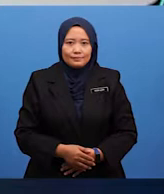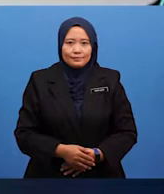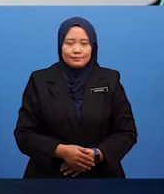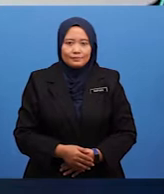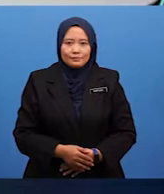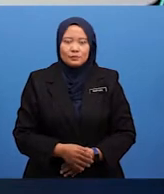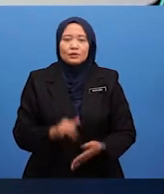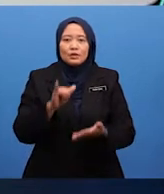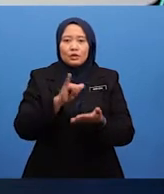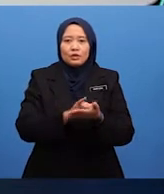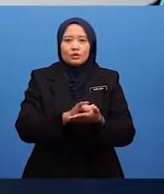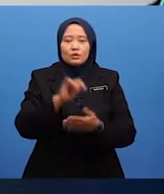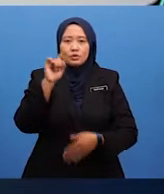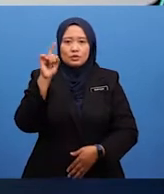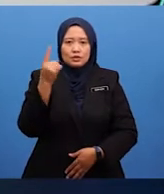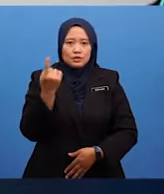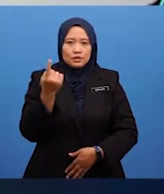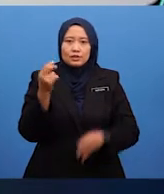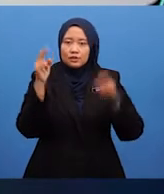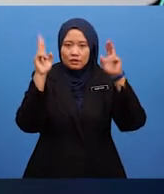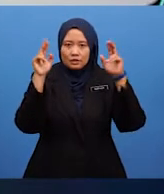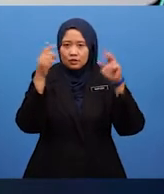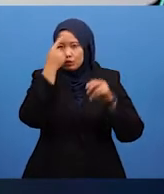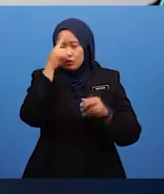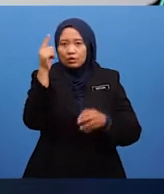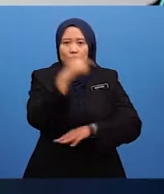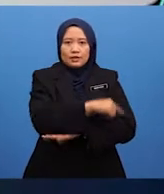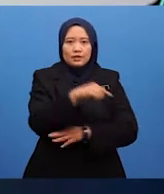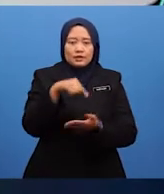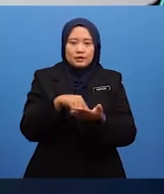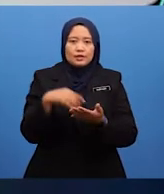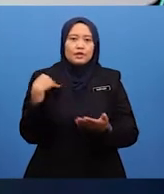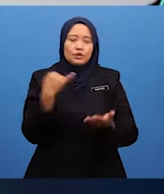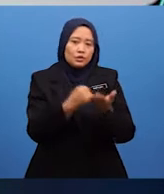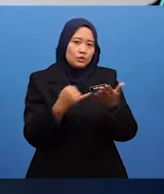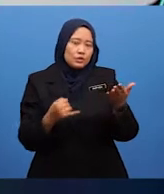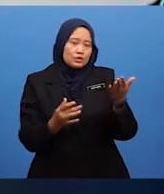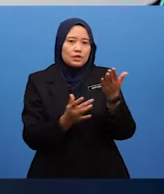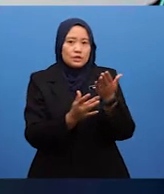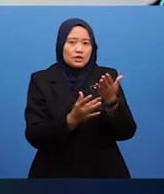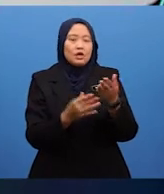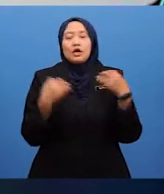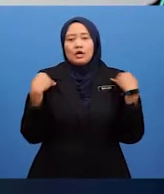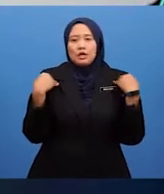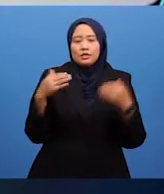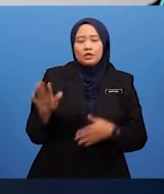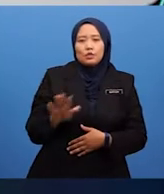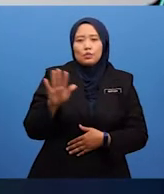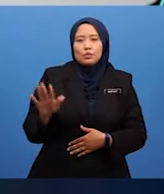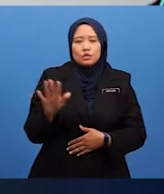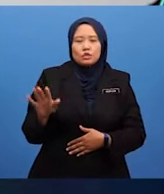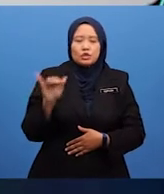begitulah topik yang telah kita kupas Padarincang udah anteng ah kita aduk sampai ini lebih ya bertanya unsur-unsur Yang pelbagai